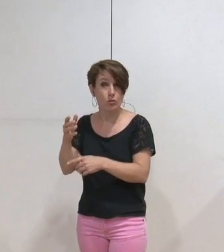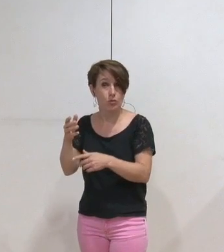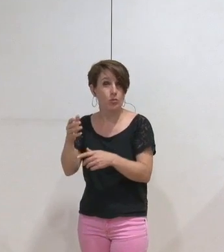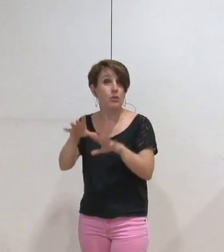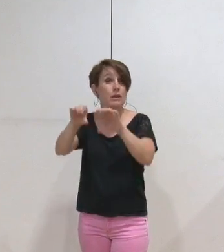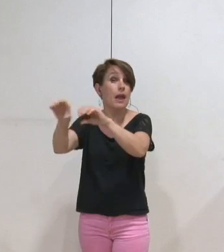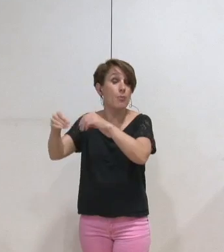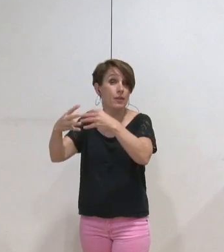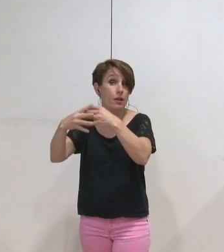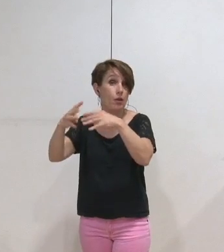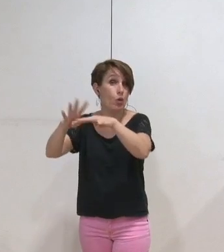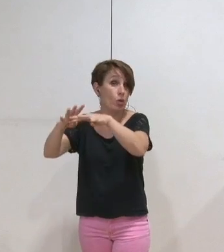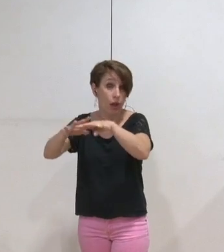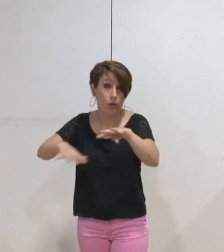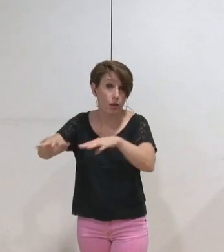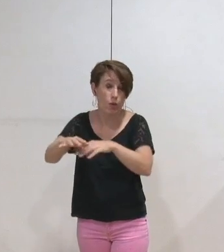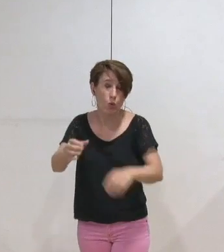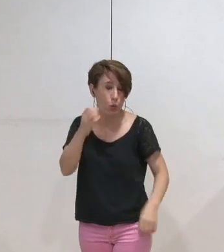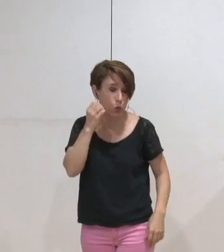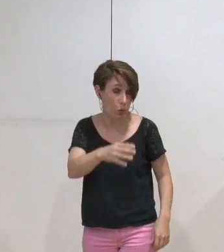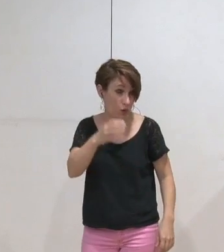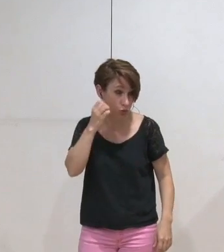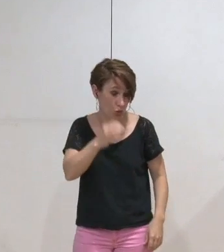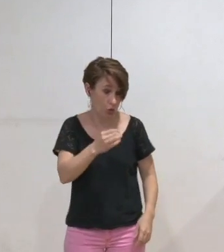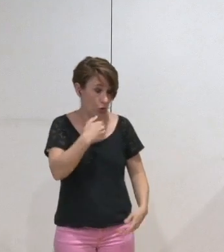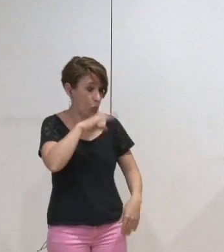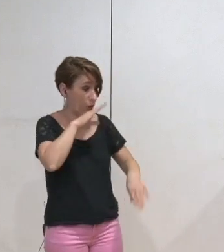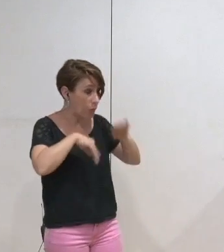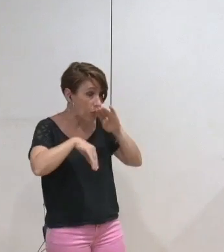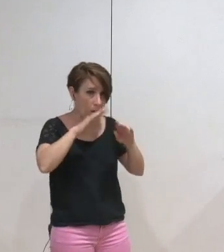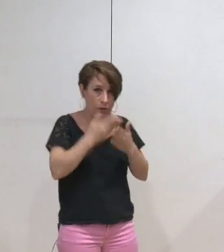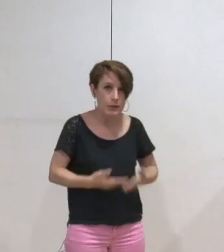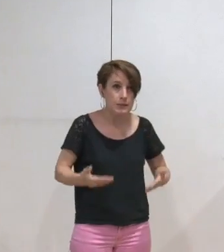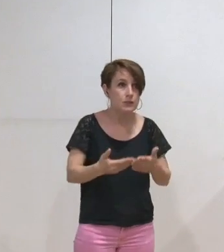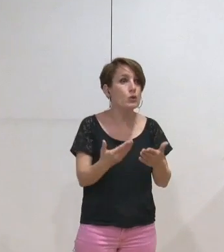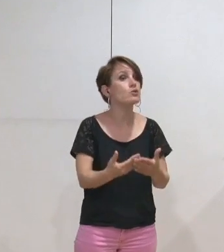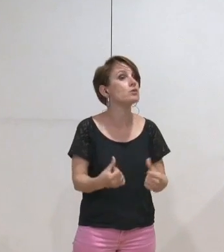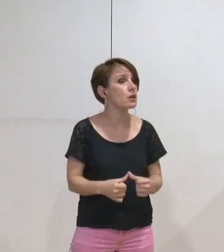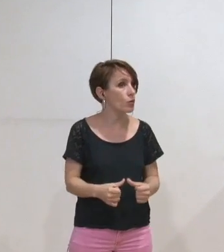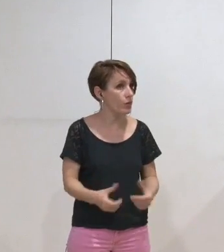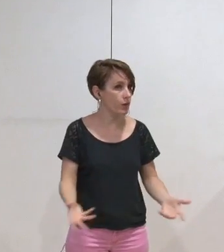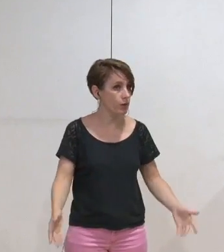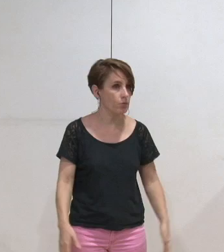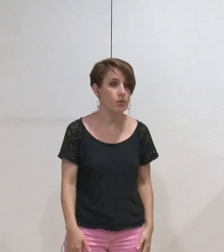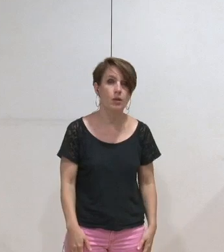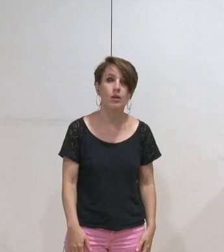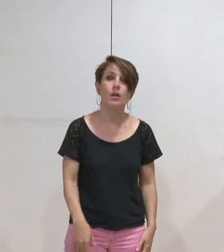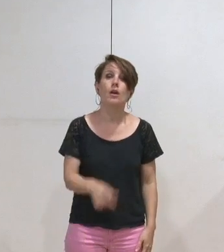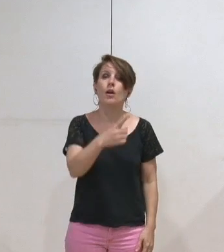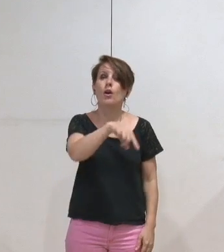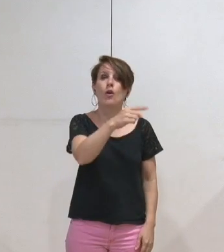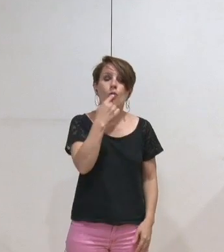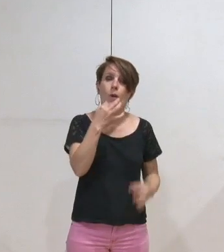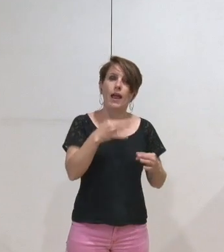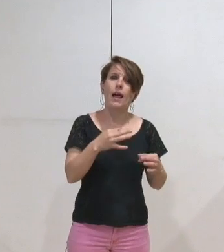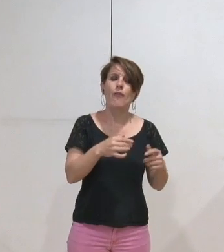quartier notamment les conséquences de cette situation alors vous parlez des bidonville d'il y a 40 ans les bidonvillees